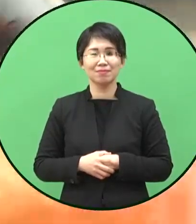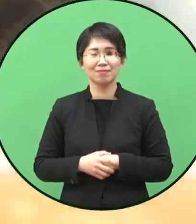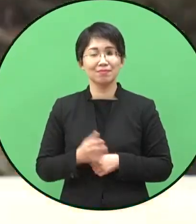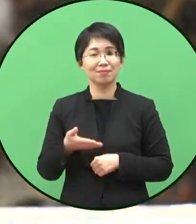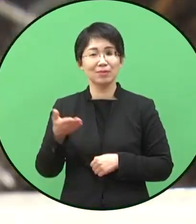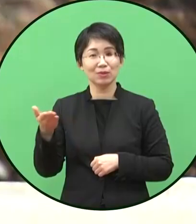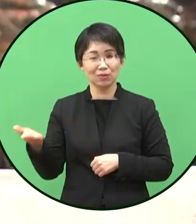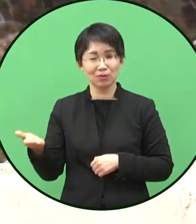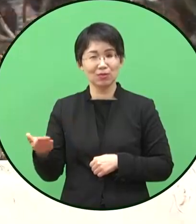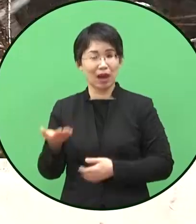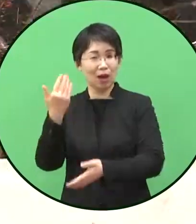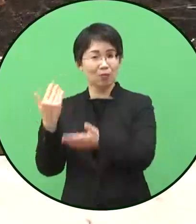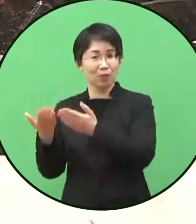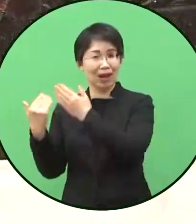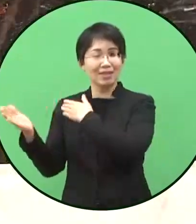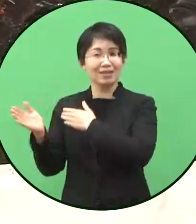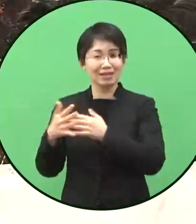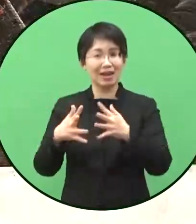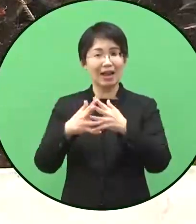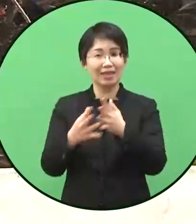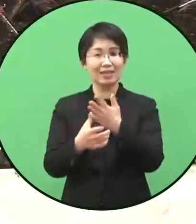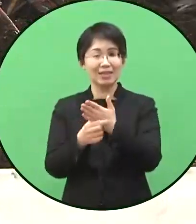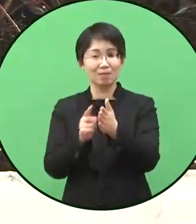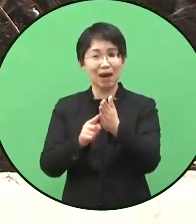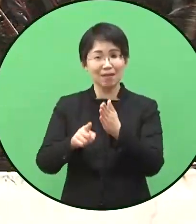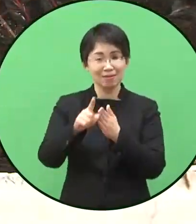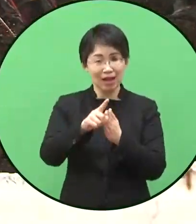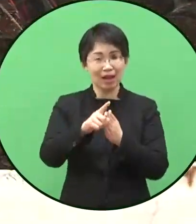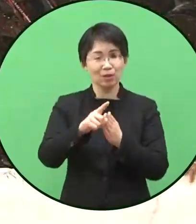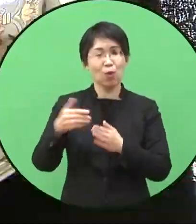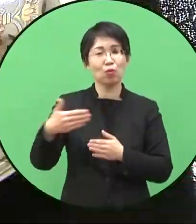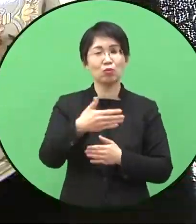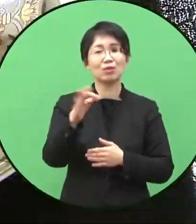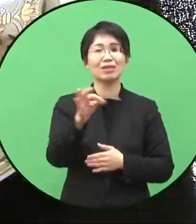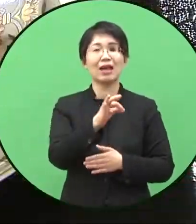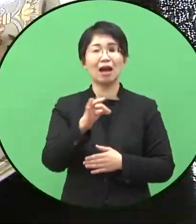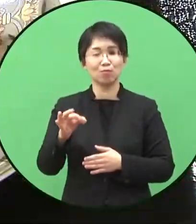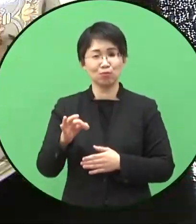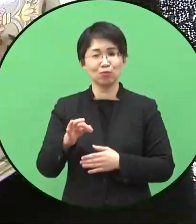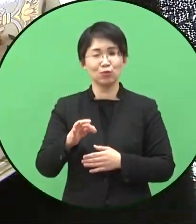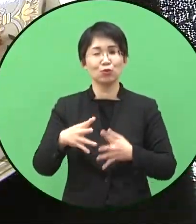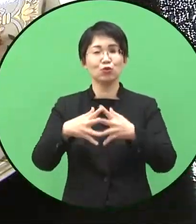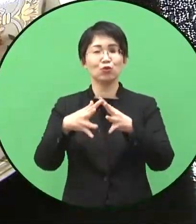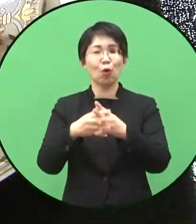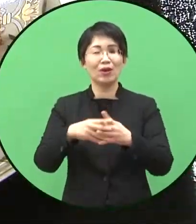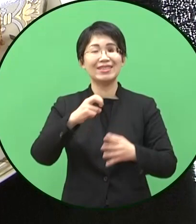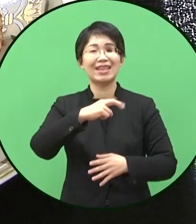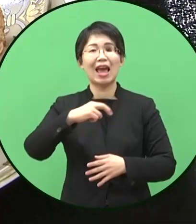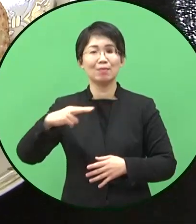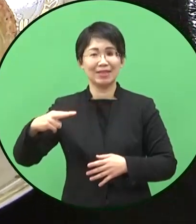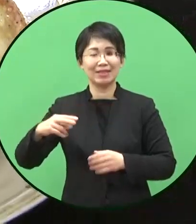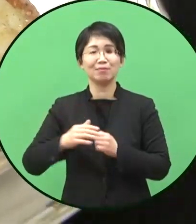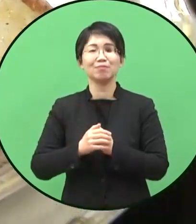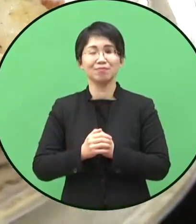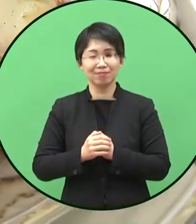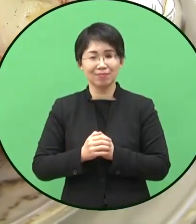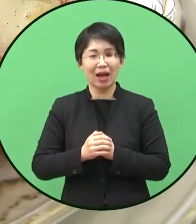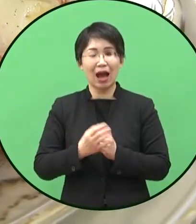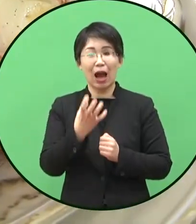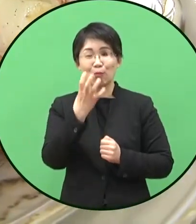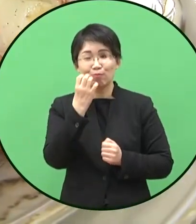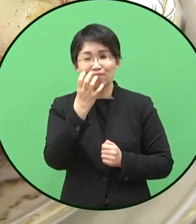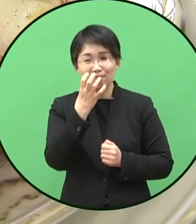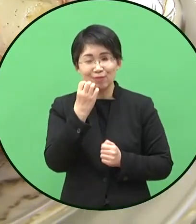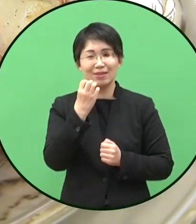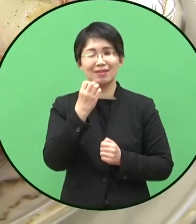続いて、古くから伊勢志摩を代表する水産物、伊勢エビ。プリプリの身と